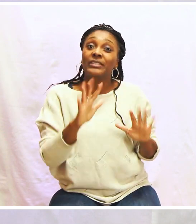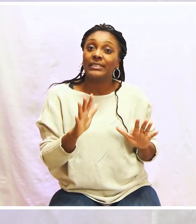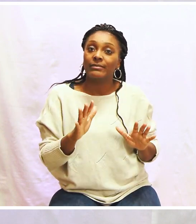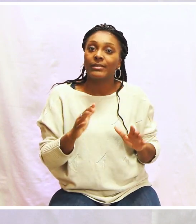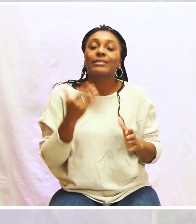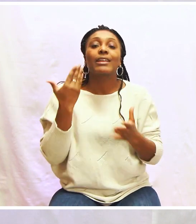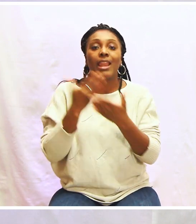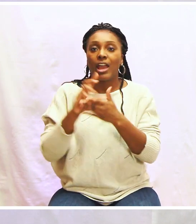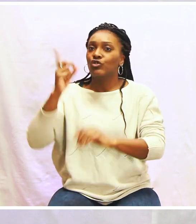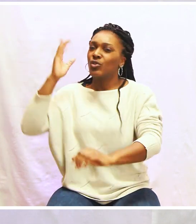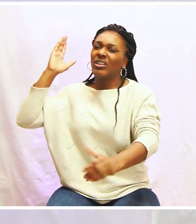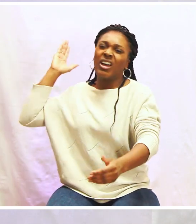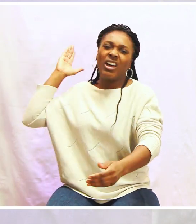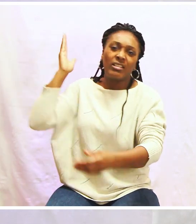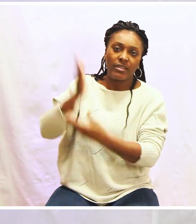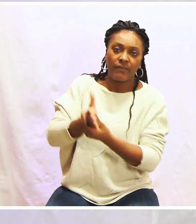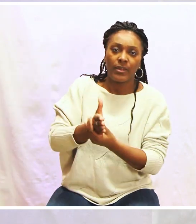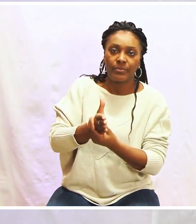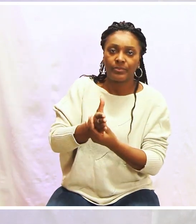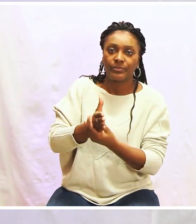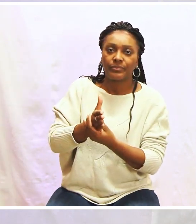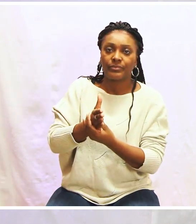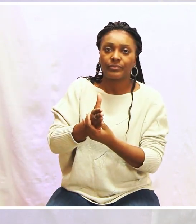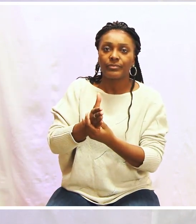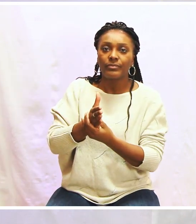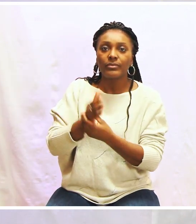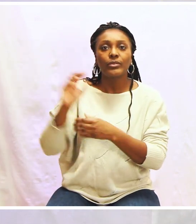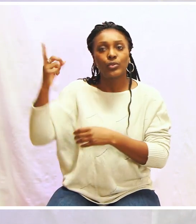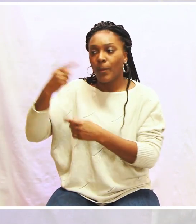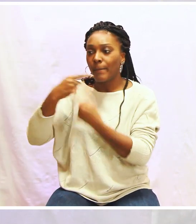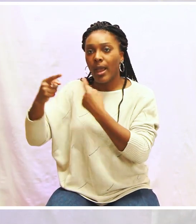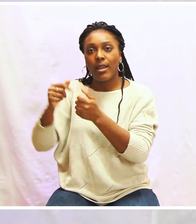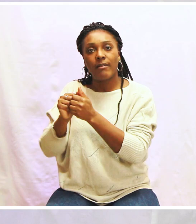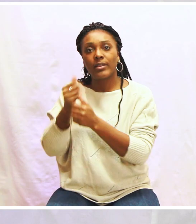main et va l'arrêter. Il va parler à Laban et lui dire « stop, t'arrêtes maintenant ».